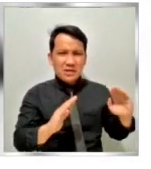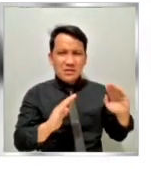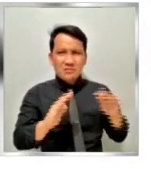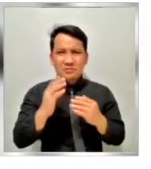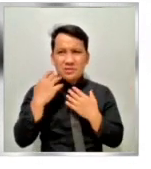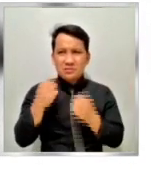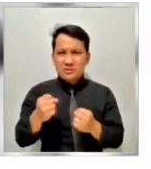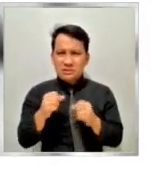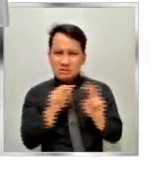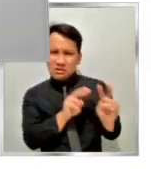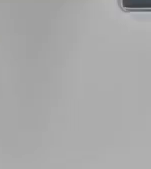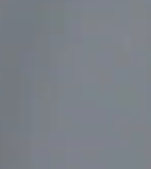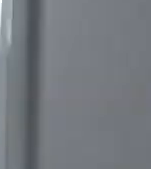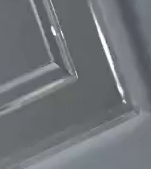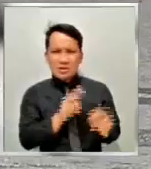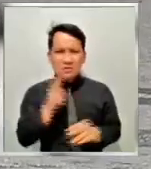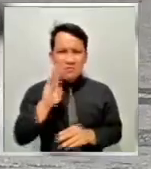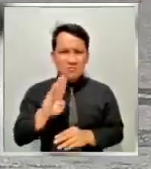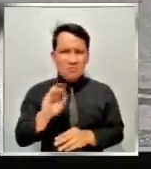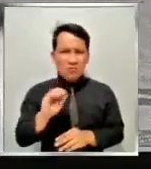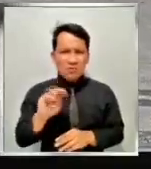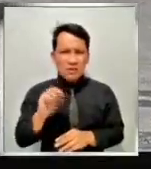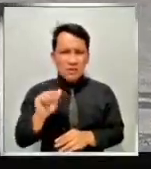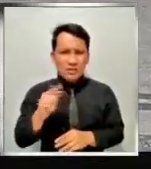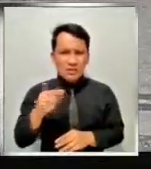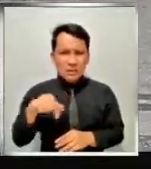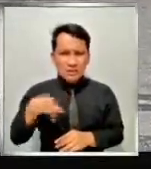si Von Aquino.